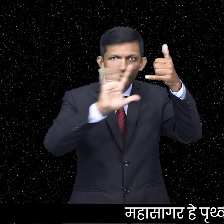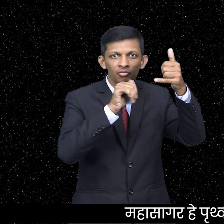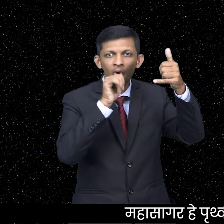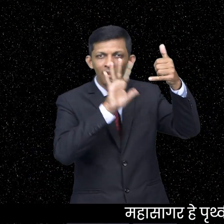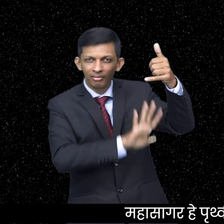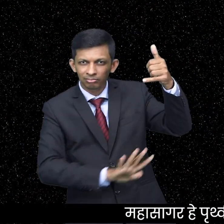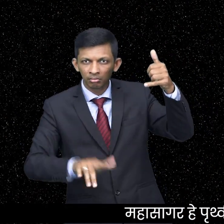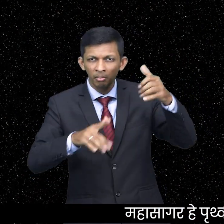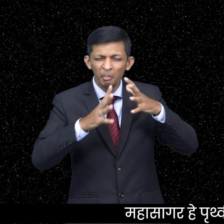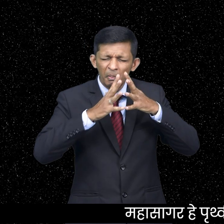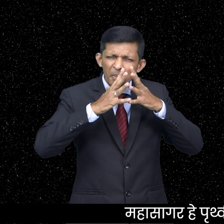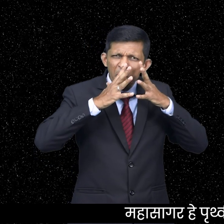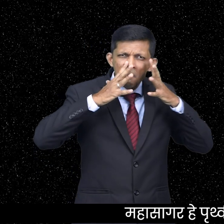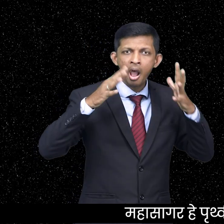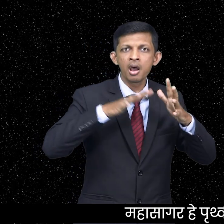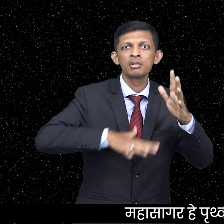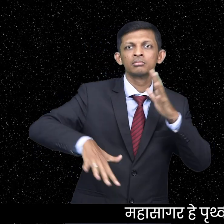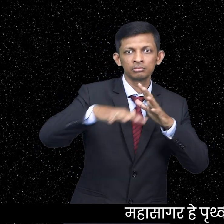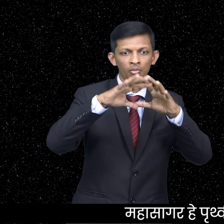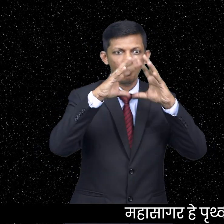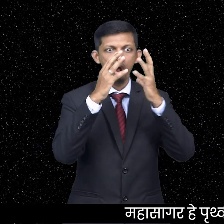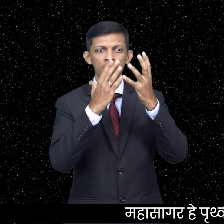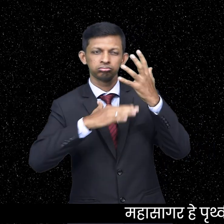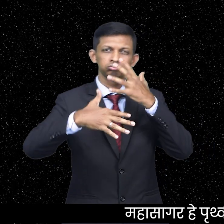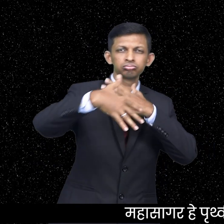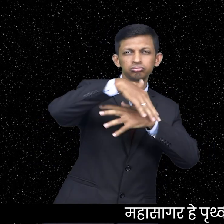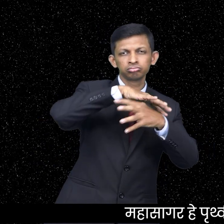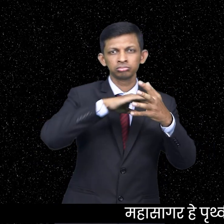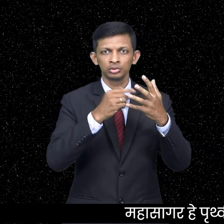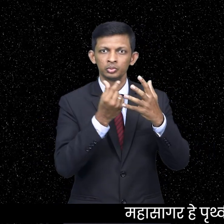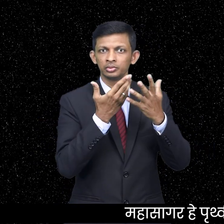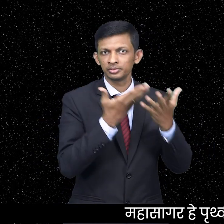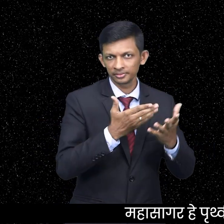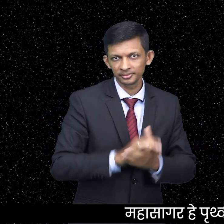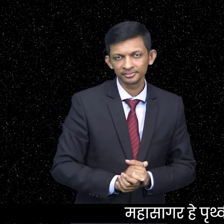महासागर हे पृथ्वीवरील पाण्याचे सर्वात मोठे स्रोत आहे.